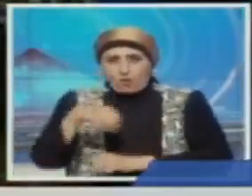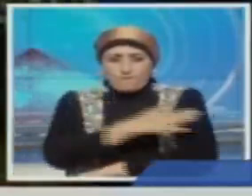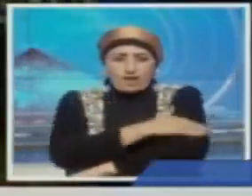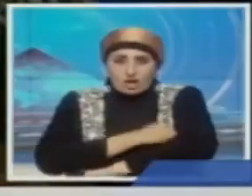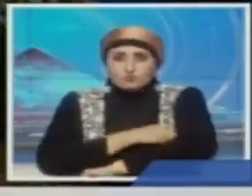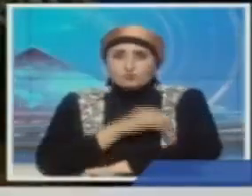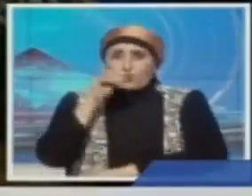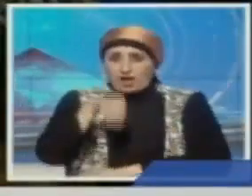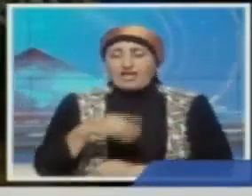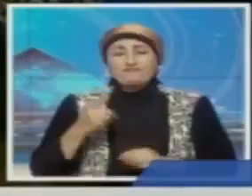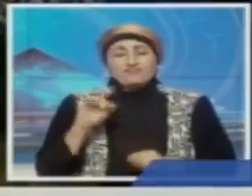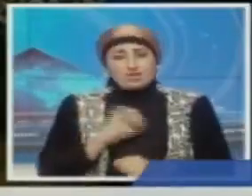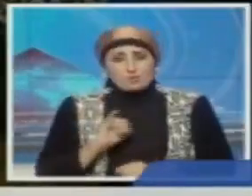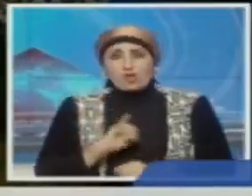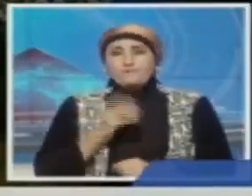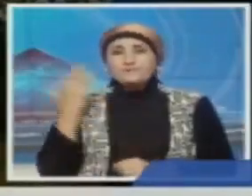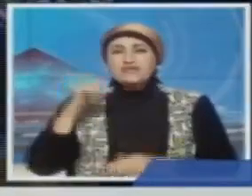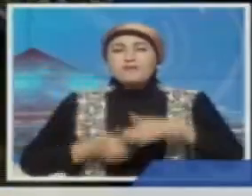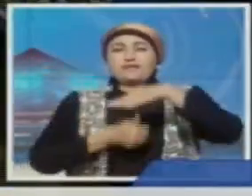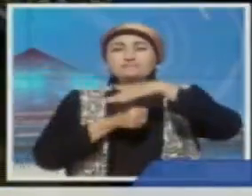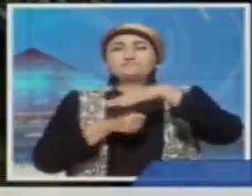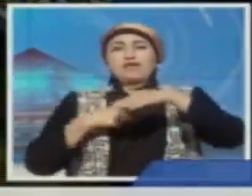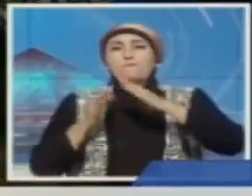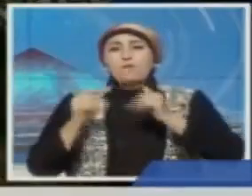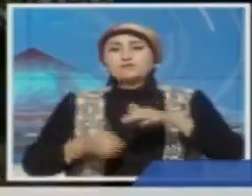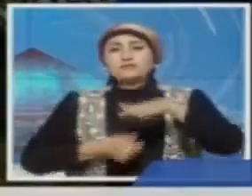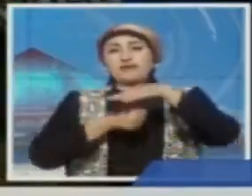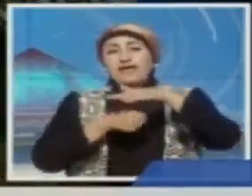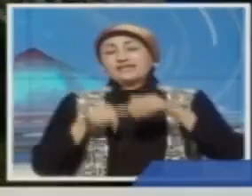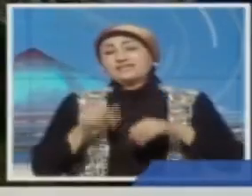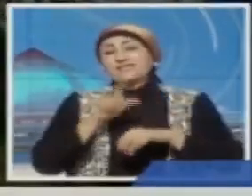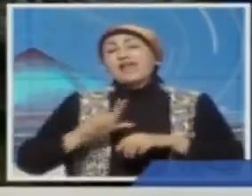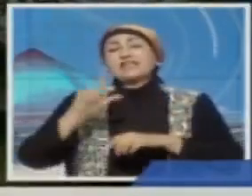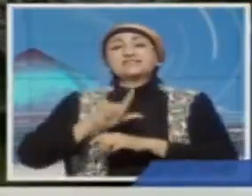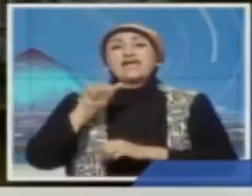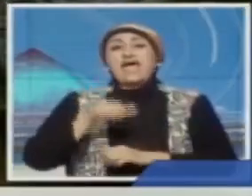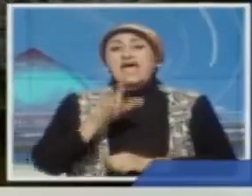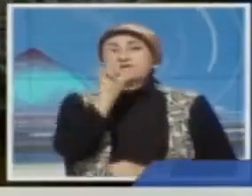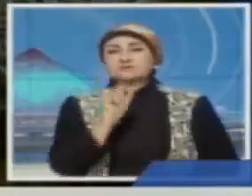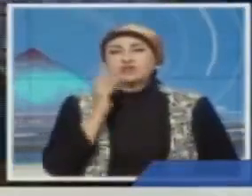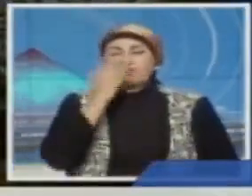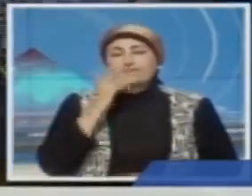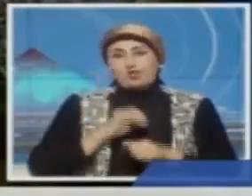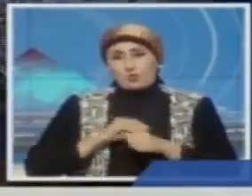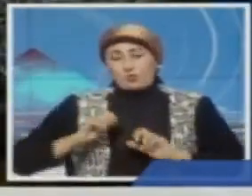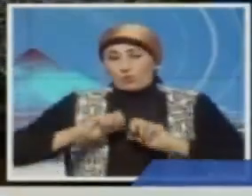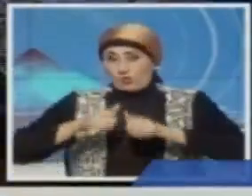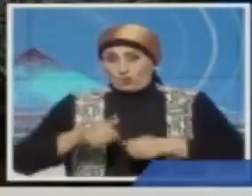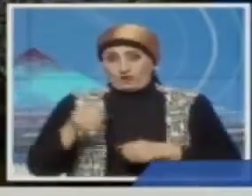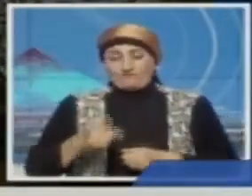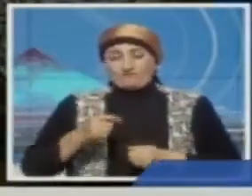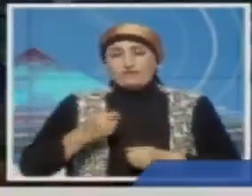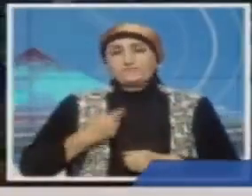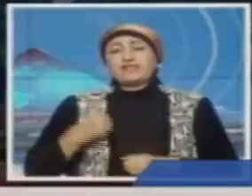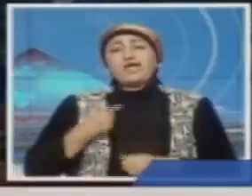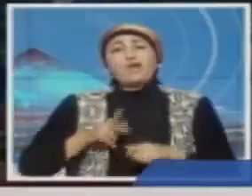طلعت مصر للاتحاد الافريقي وتوقيع اتفاقية التجارة القارية الحرة، وبعدها رئاسة مصر الكوميسة، وثم